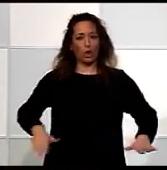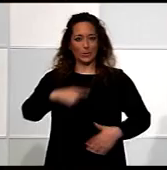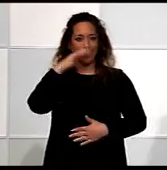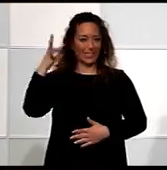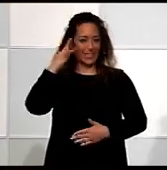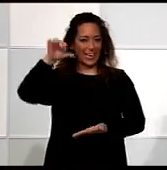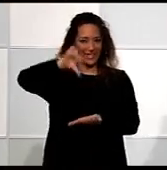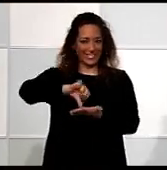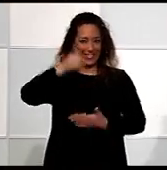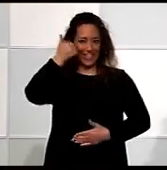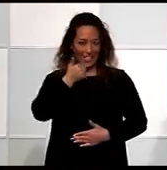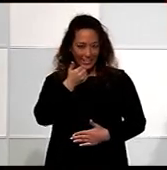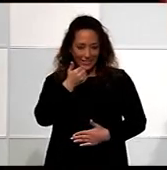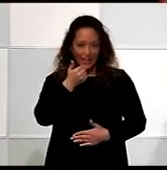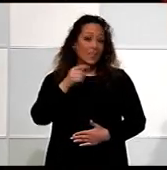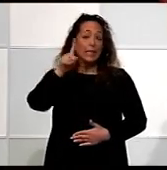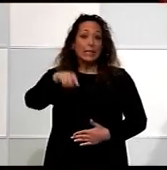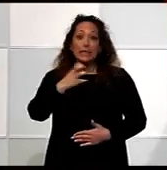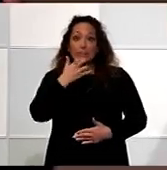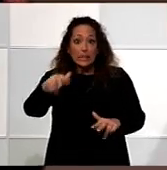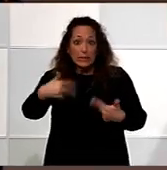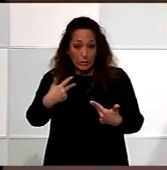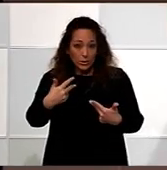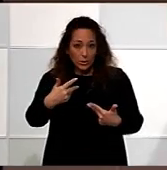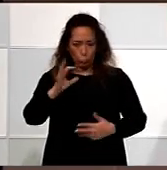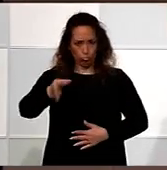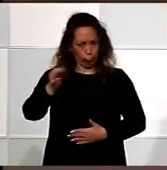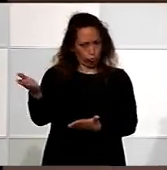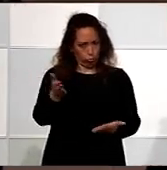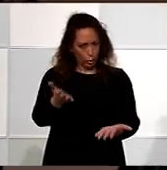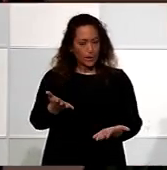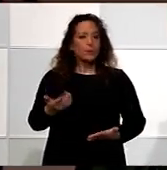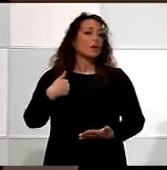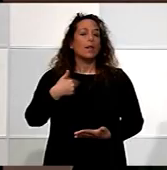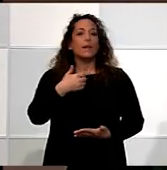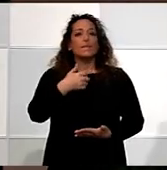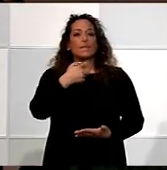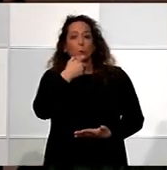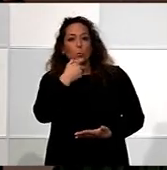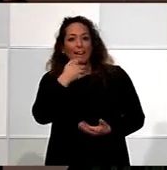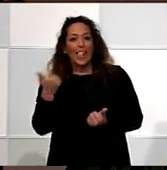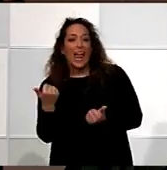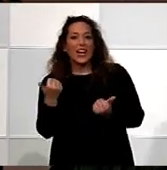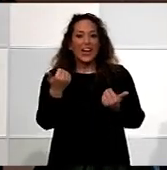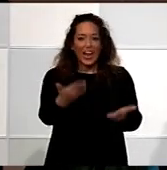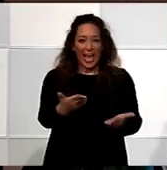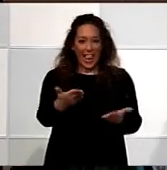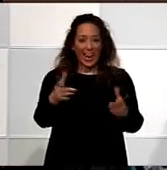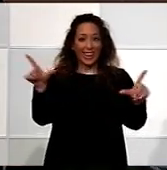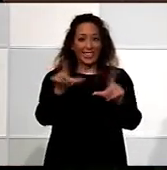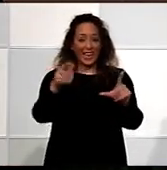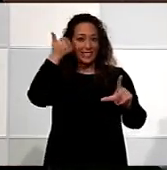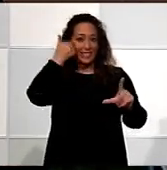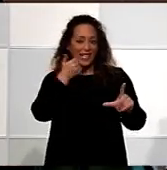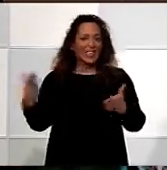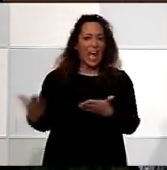també. Molt bé, molt bé. I ja, si em permets... I tant, Patxa. M'agradaria fer un regal des de Canal Terrassa a tots els nens i nenes de Terrassa